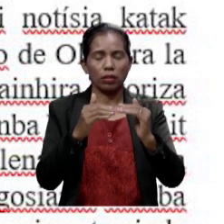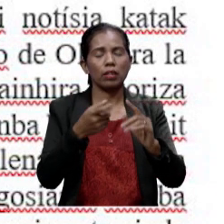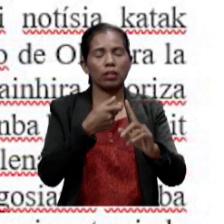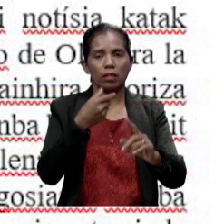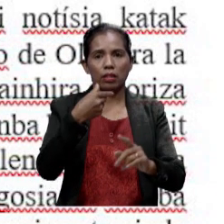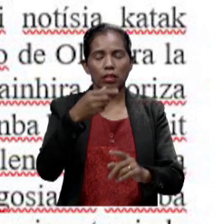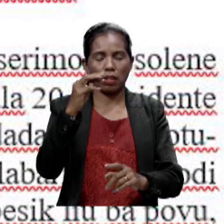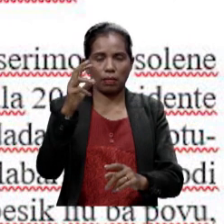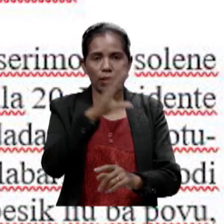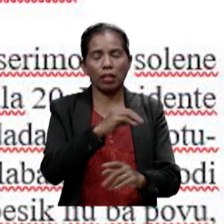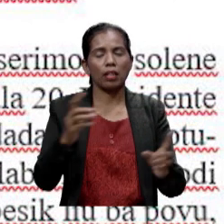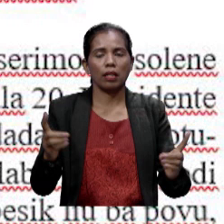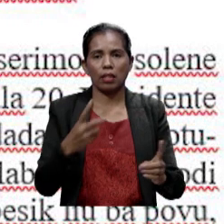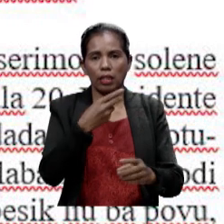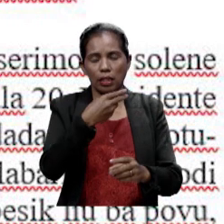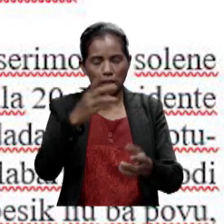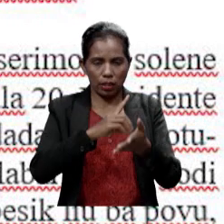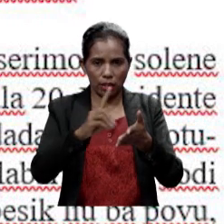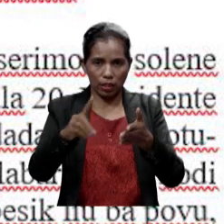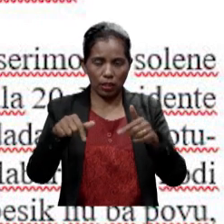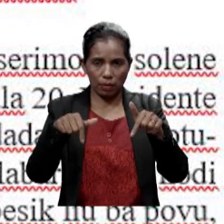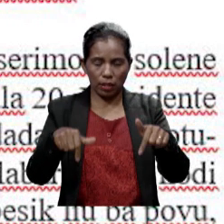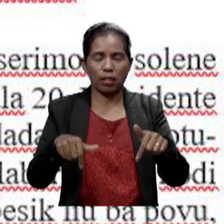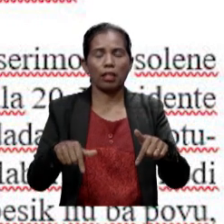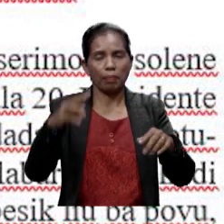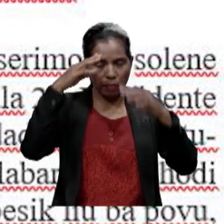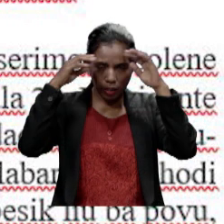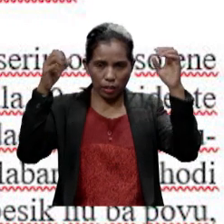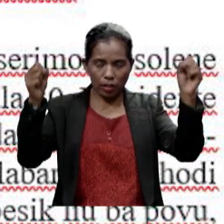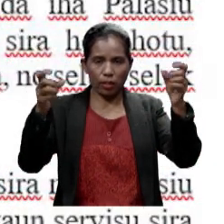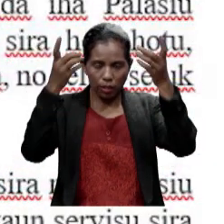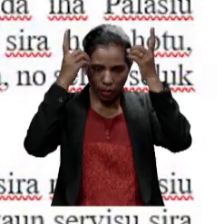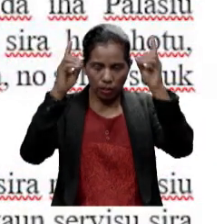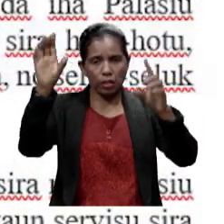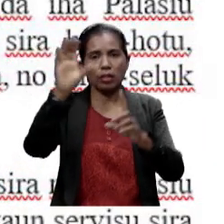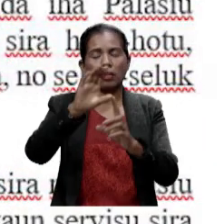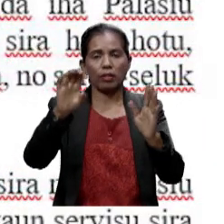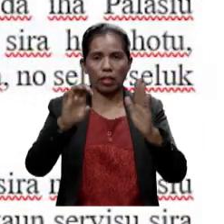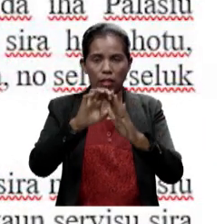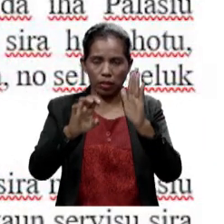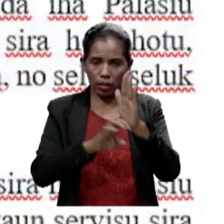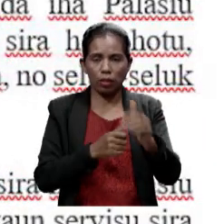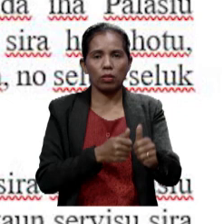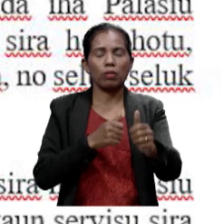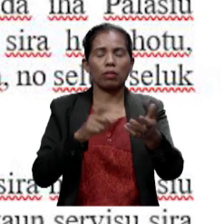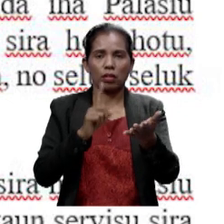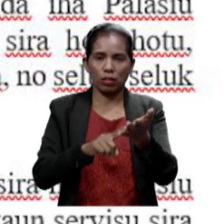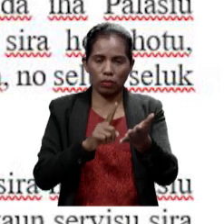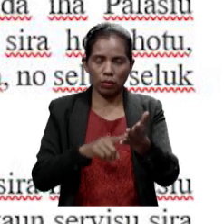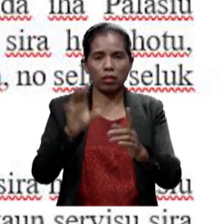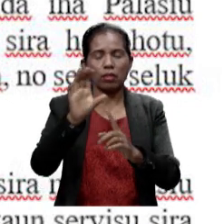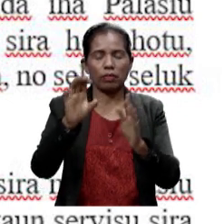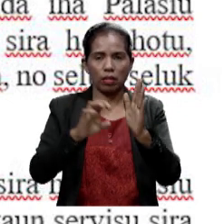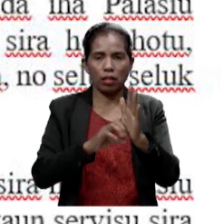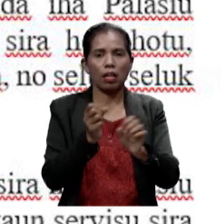media Palácio Presidencial iha kintane Presidente da República deklara desejang se festa dunia ne Bazia ba diskursu se festa dunian